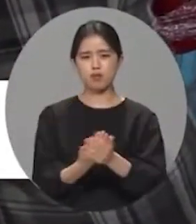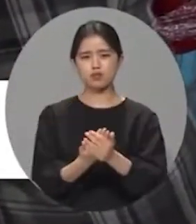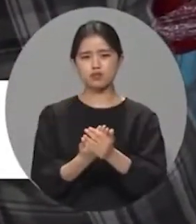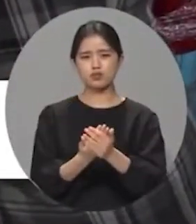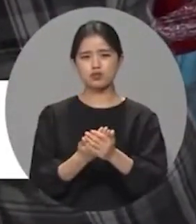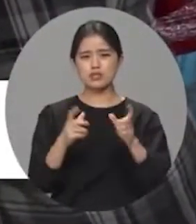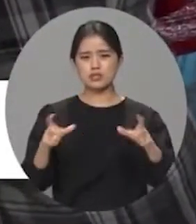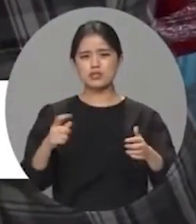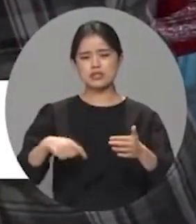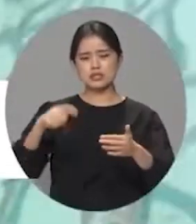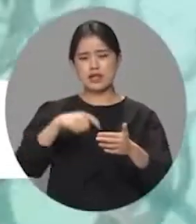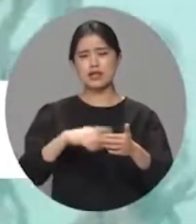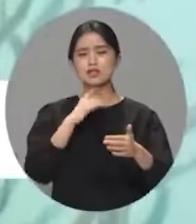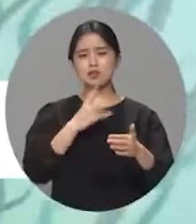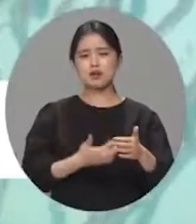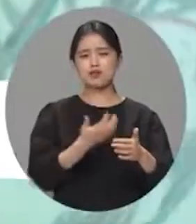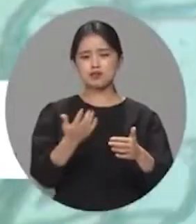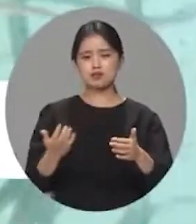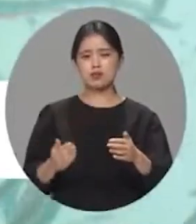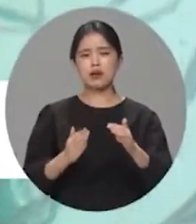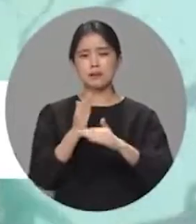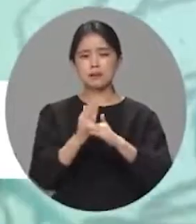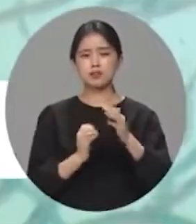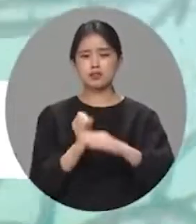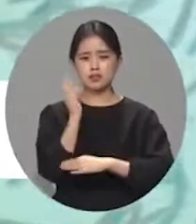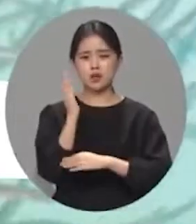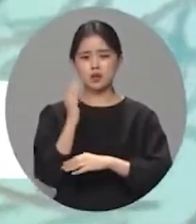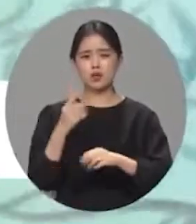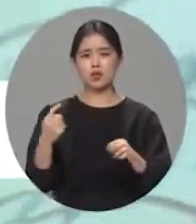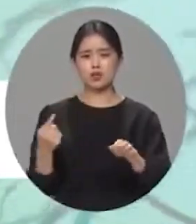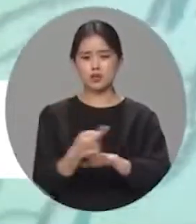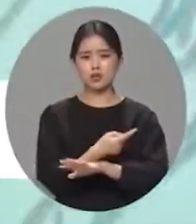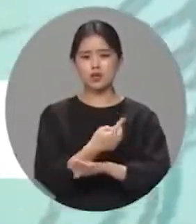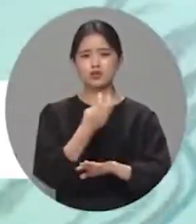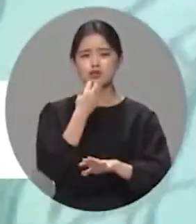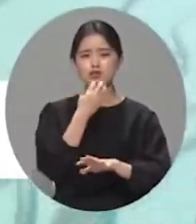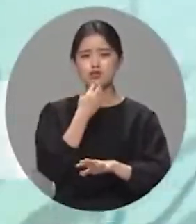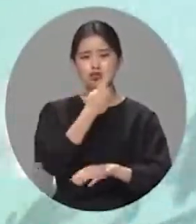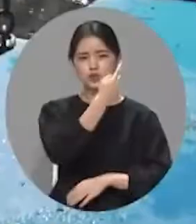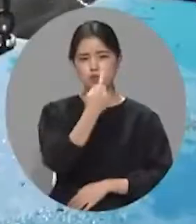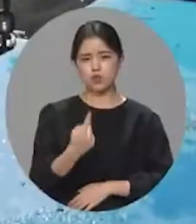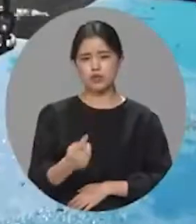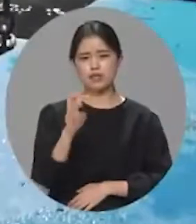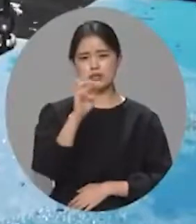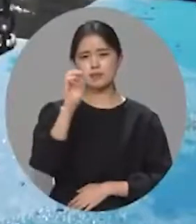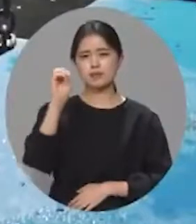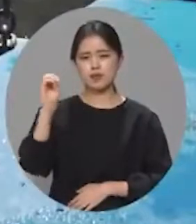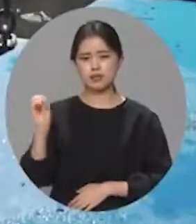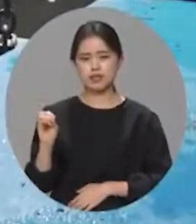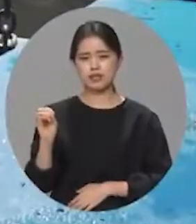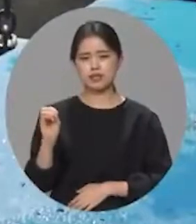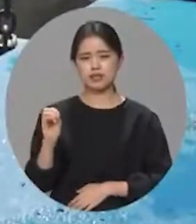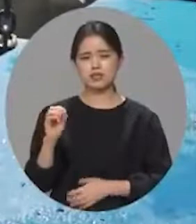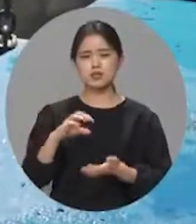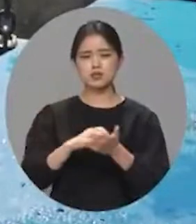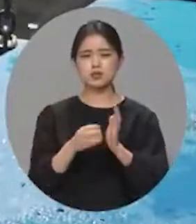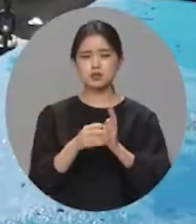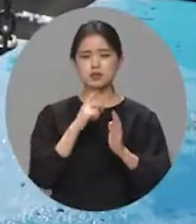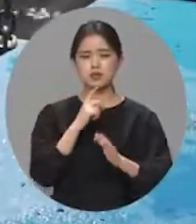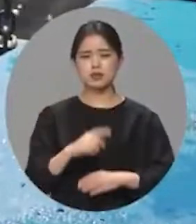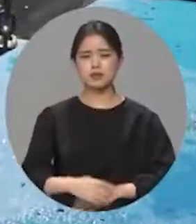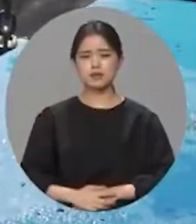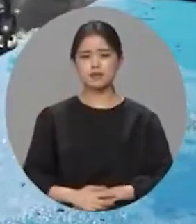시군 간 이동이 절반가량을 차지했으며 나머지는 서울과 경기에서 온 비율이 30% 안팎으로 높았습니다.